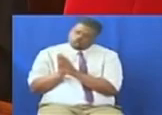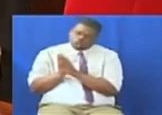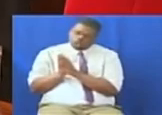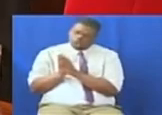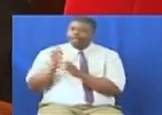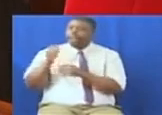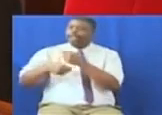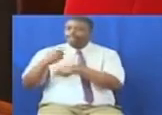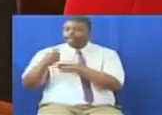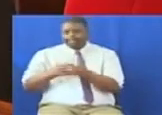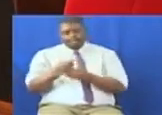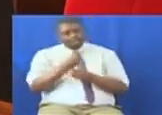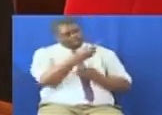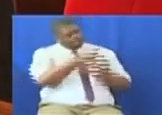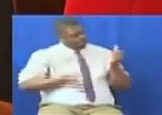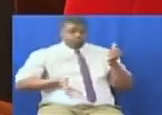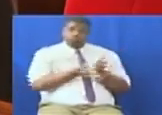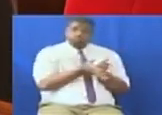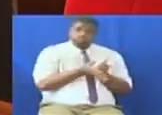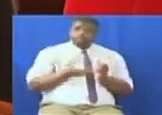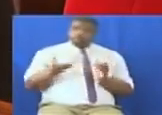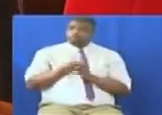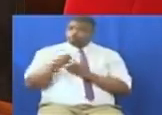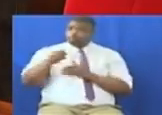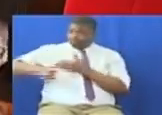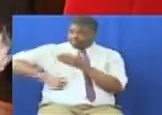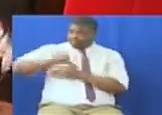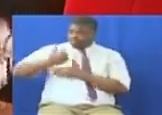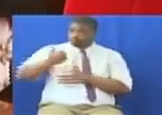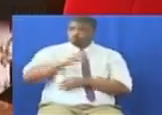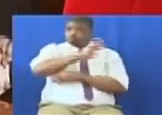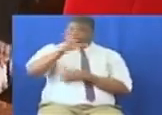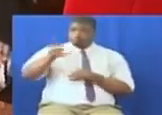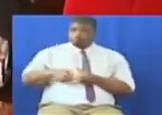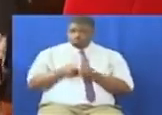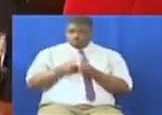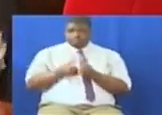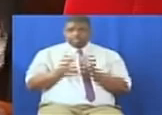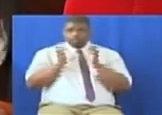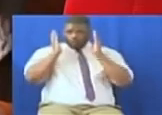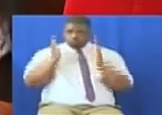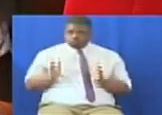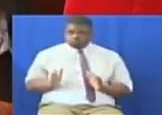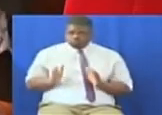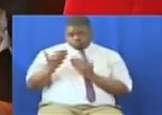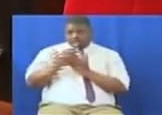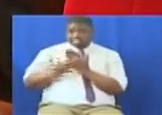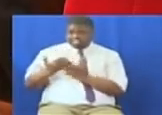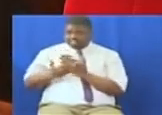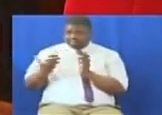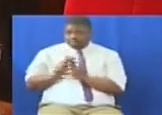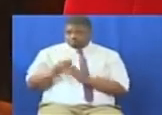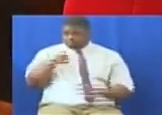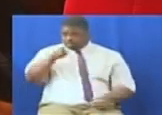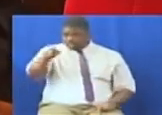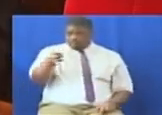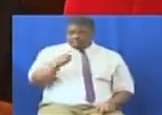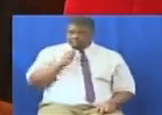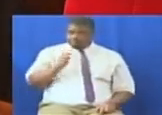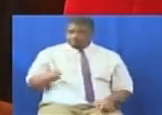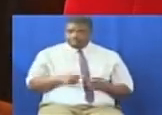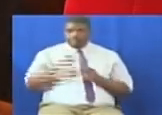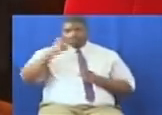wetu pamoja na viongozi wote wakuu wa mihimili ukiwemo wewe mheshimiwa spika, ili imani yenu juu ya